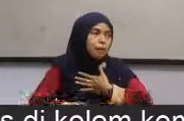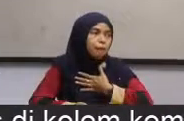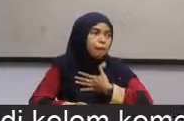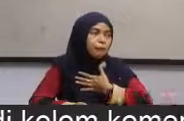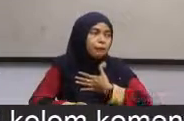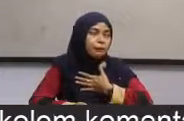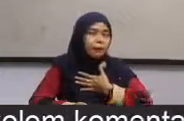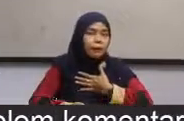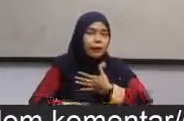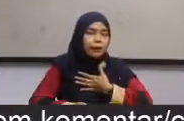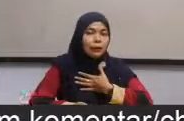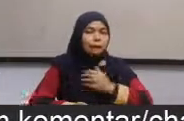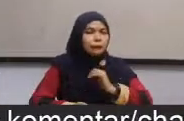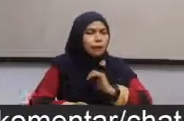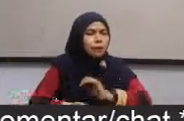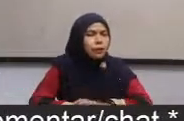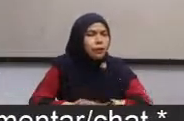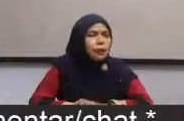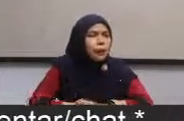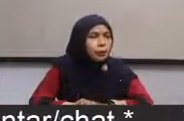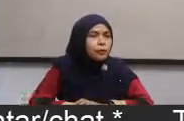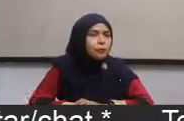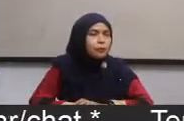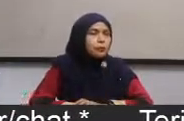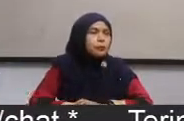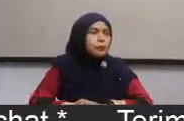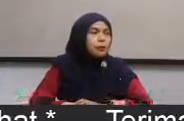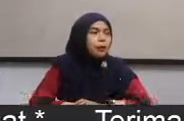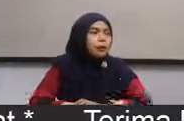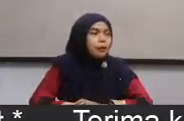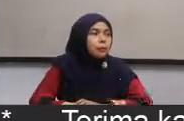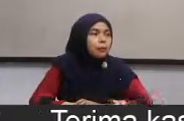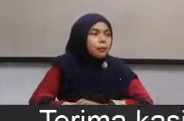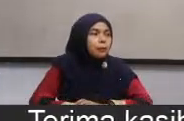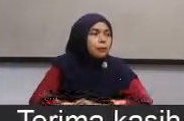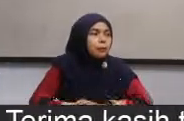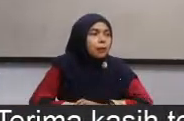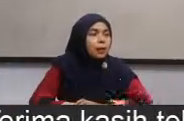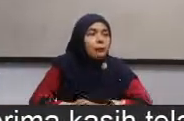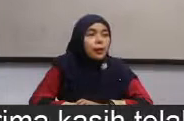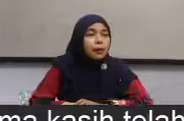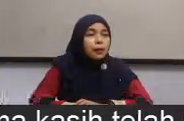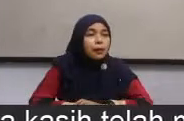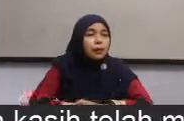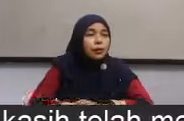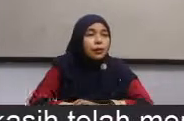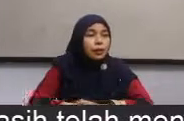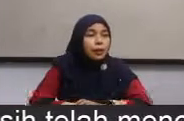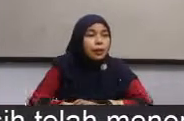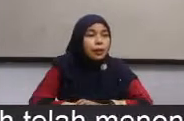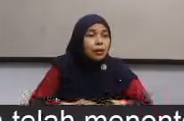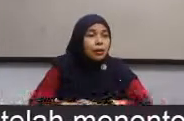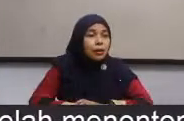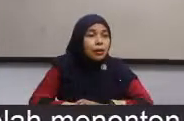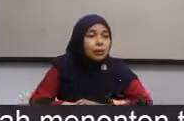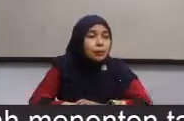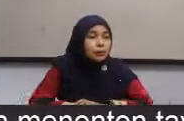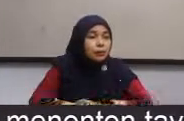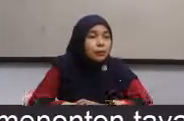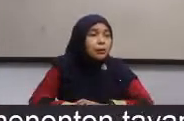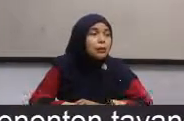berada Oh ya tetap harus Pa menanamkan sikap nasional